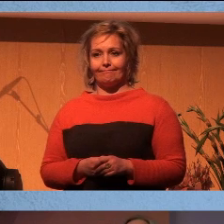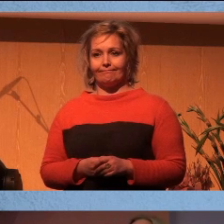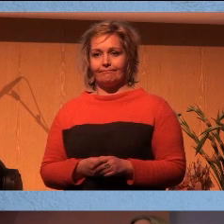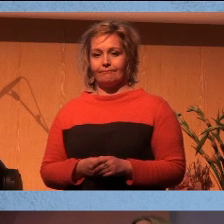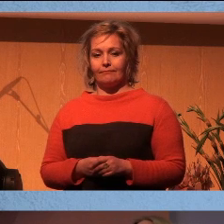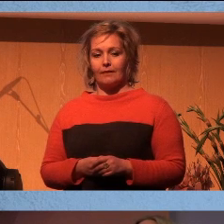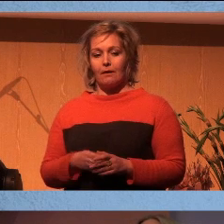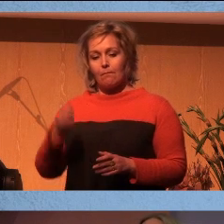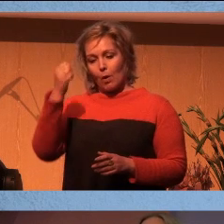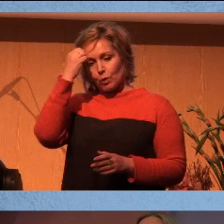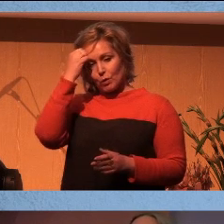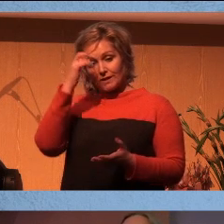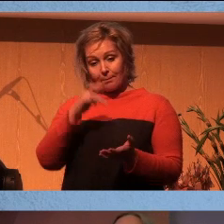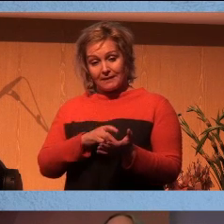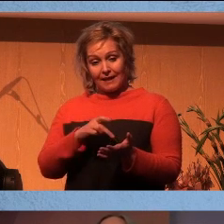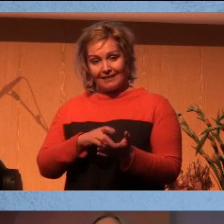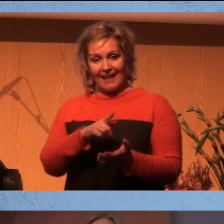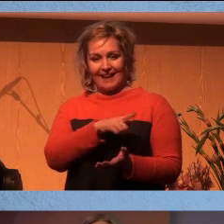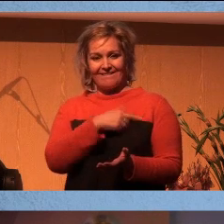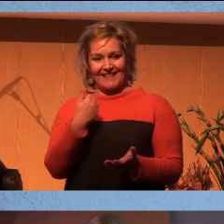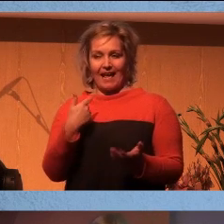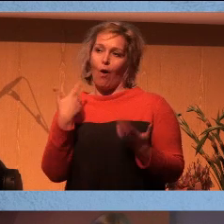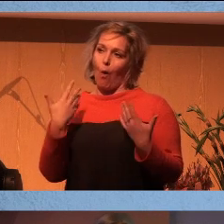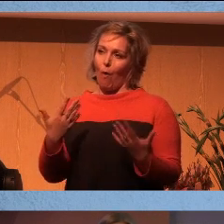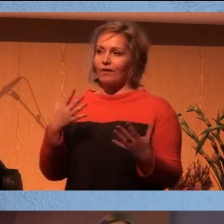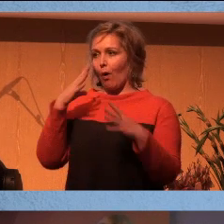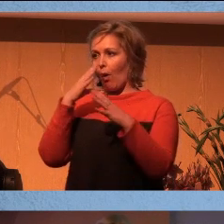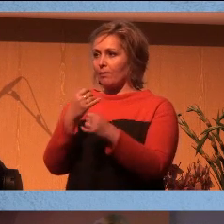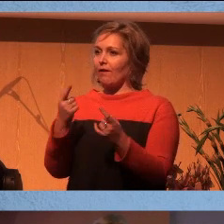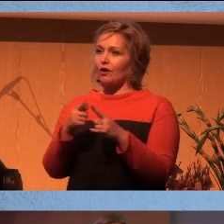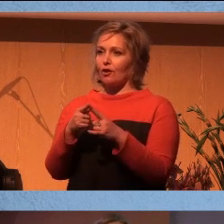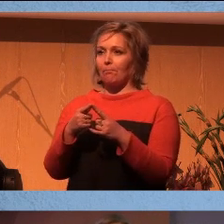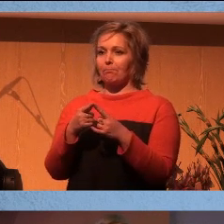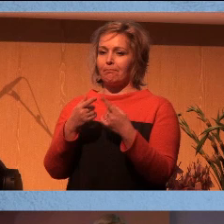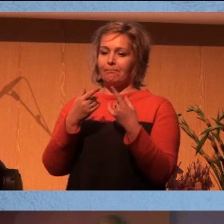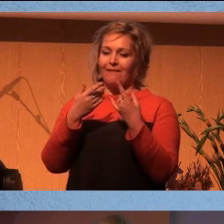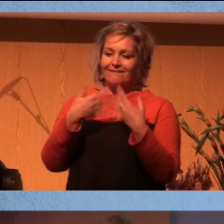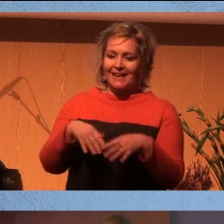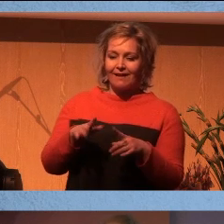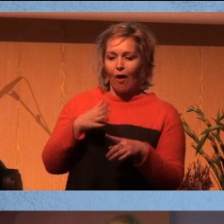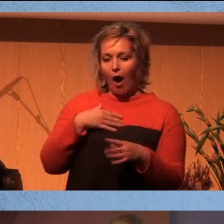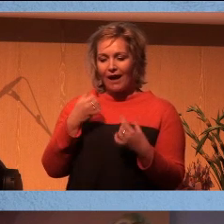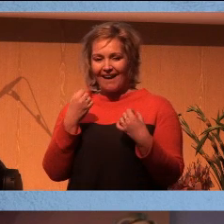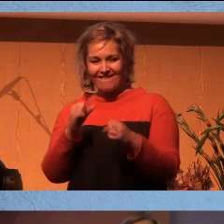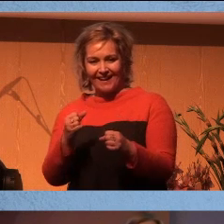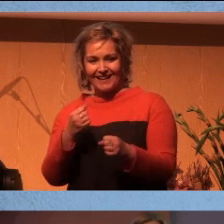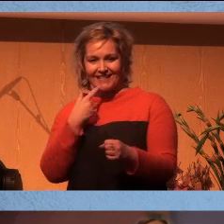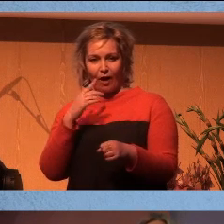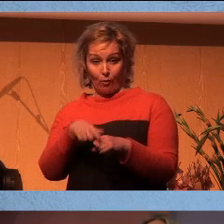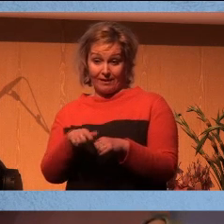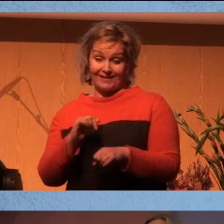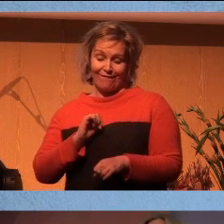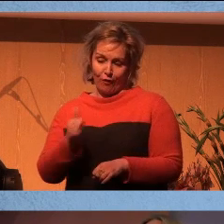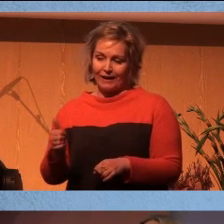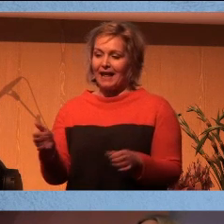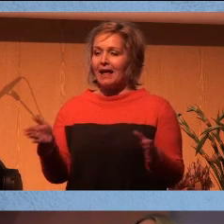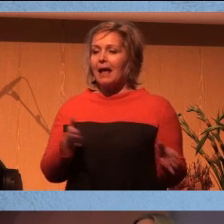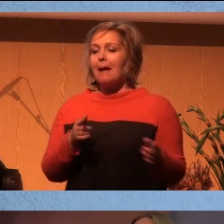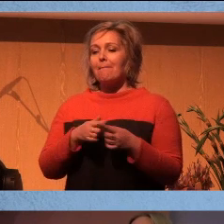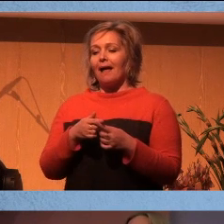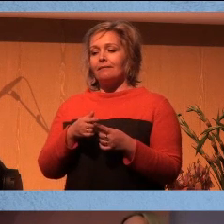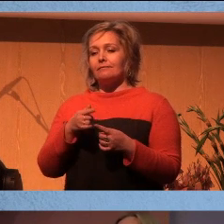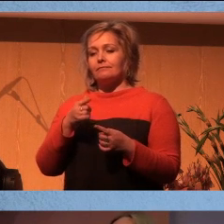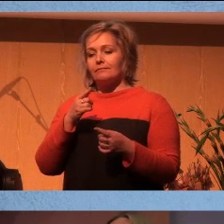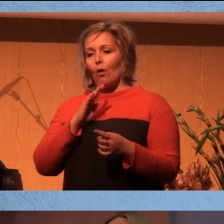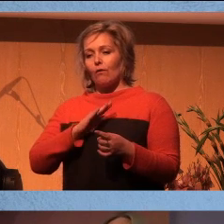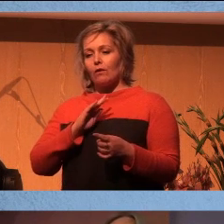På kunnskapssenteret så er vi ofte veldig opptatt av hva som virker og har effekt. Og jeg skal snakke om dette selvfølgelig, men det er uunngåelig